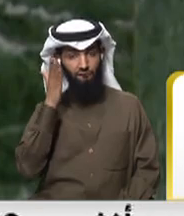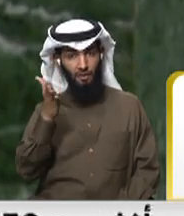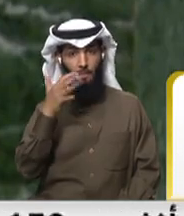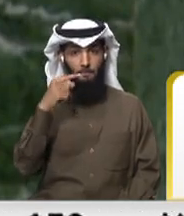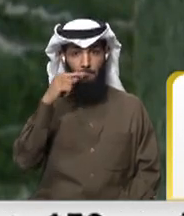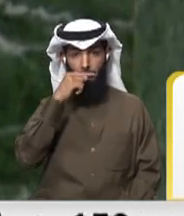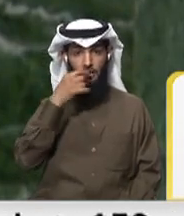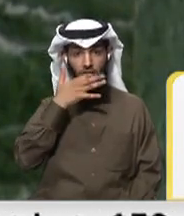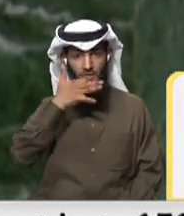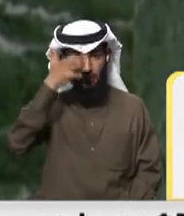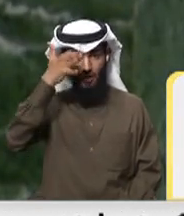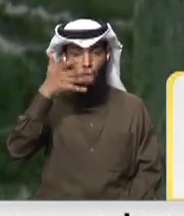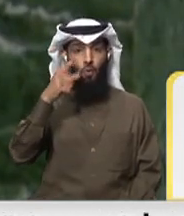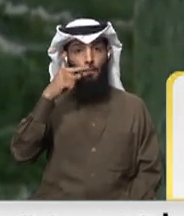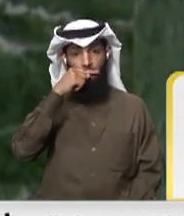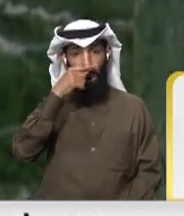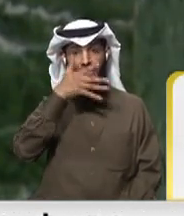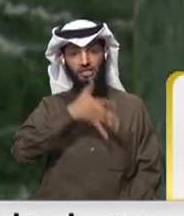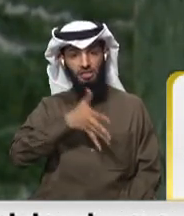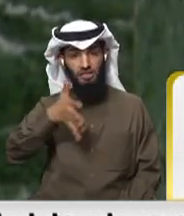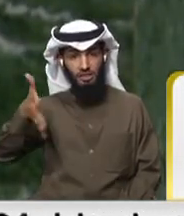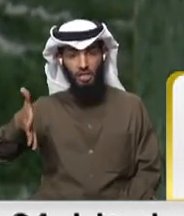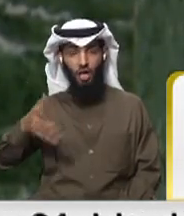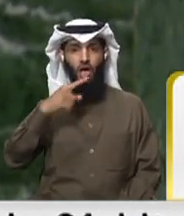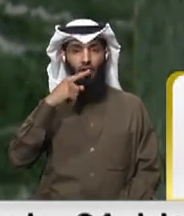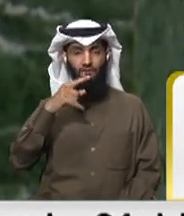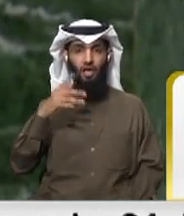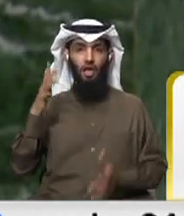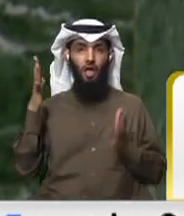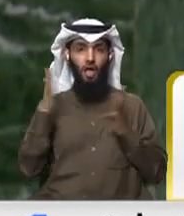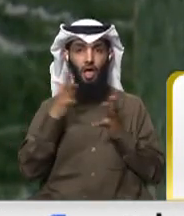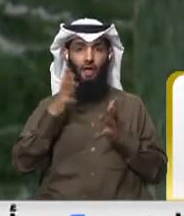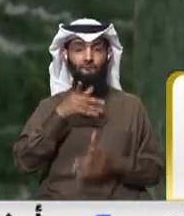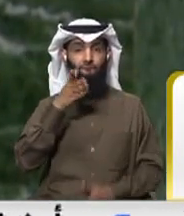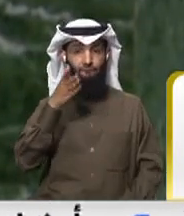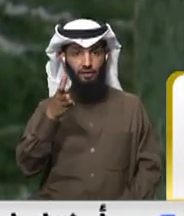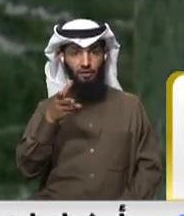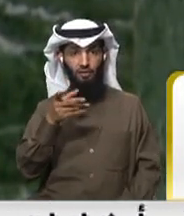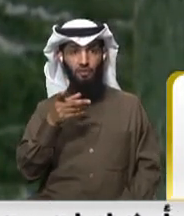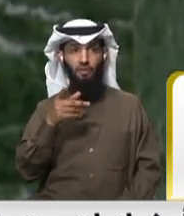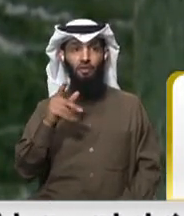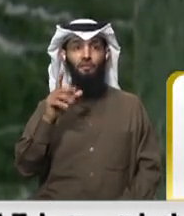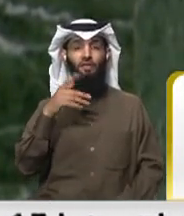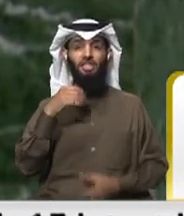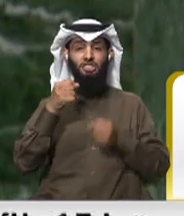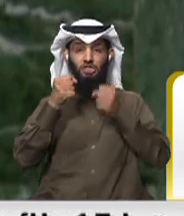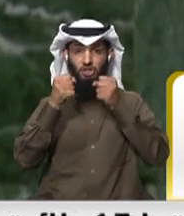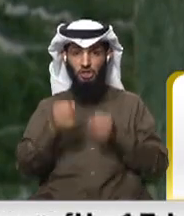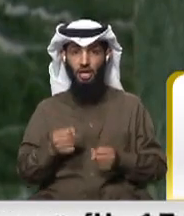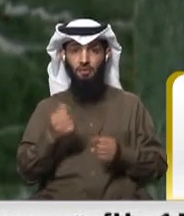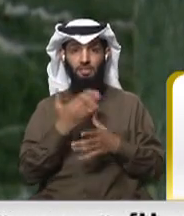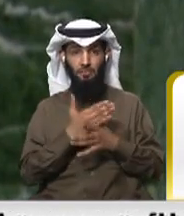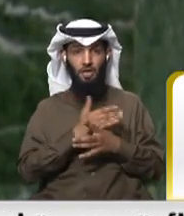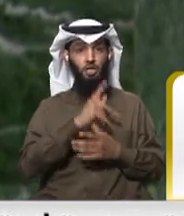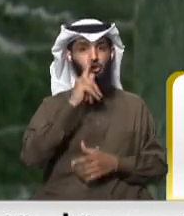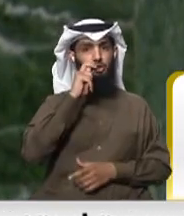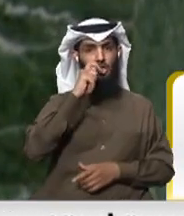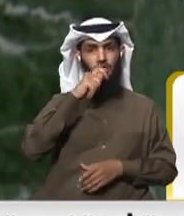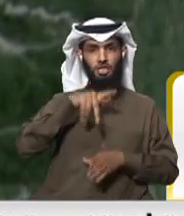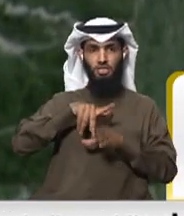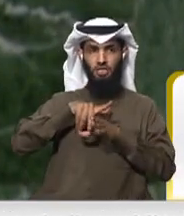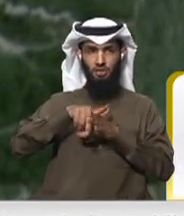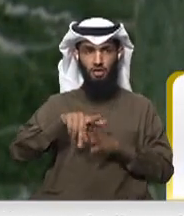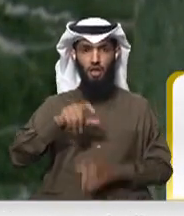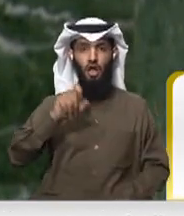بشدة، وفي مناطق النزاع تعاني النساء والفتيات أكثر من غيرهن من الحروب التي يشنها الرجال. اليوم هو الأول